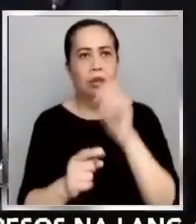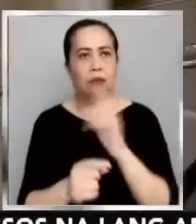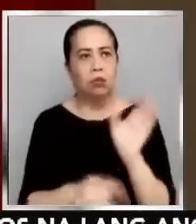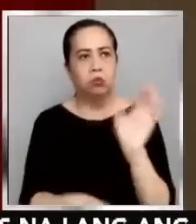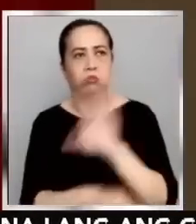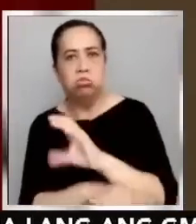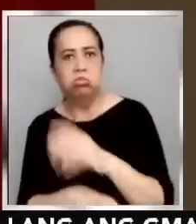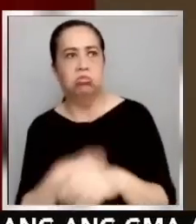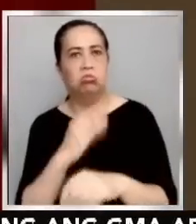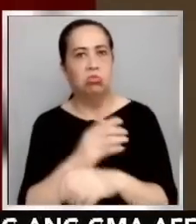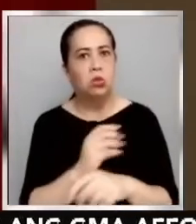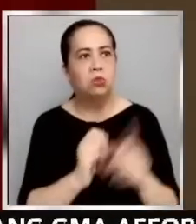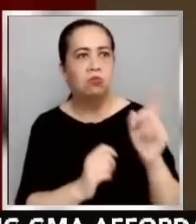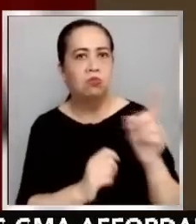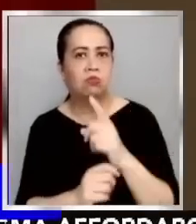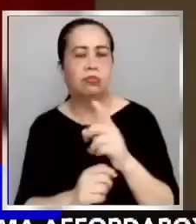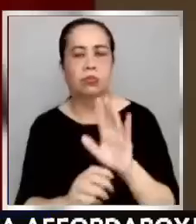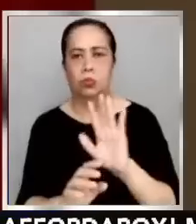intimidation.